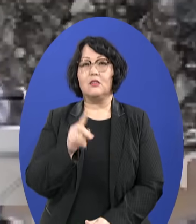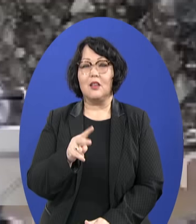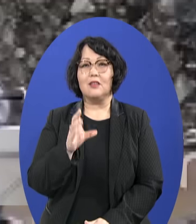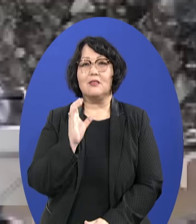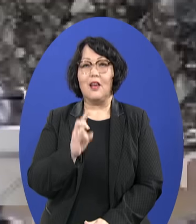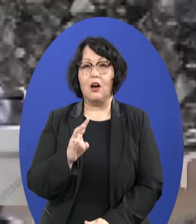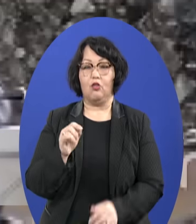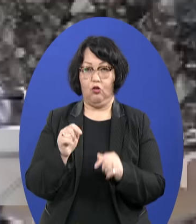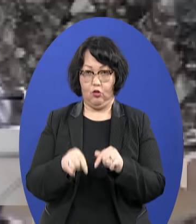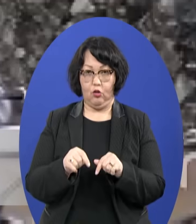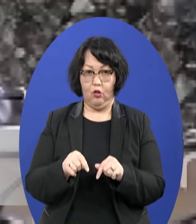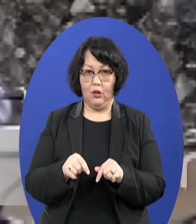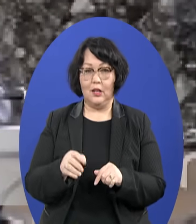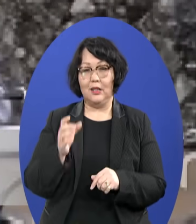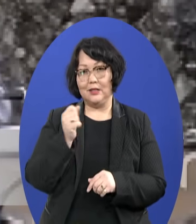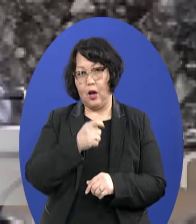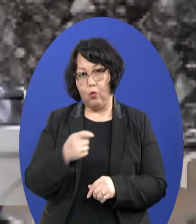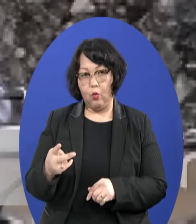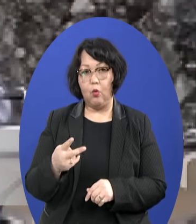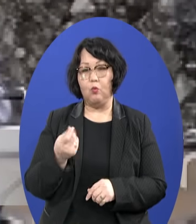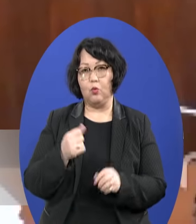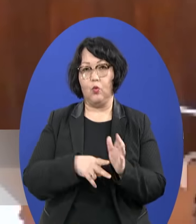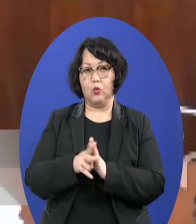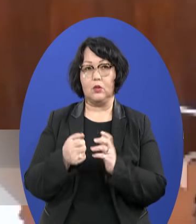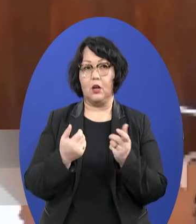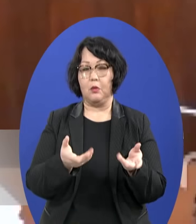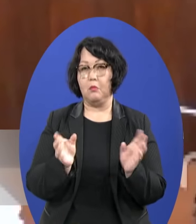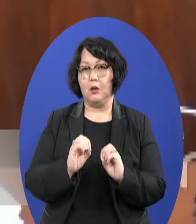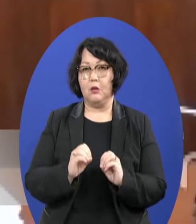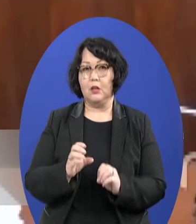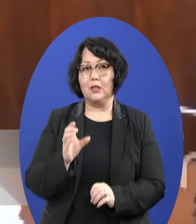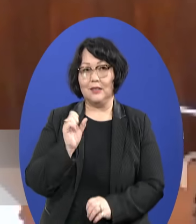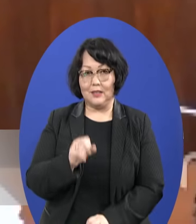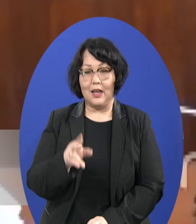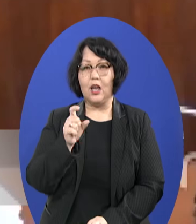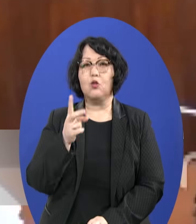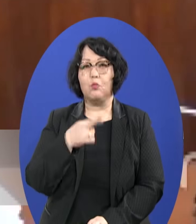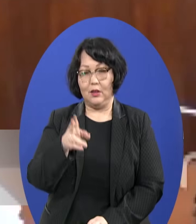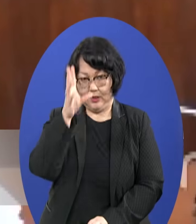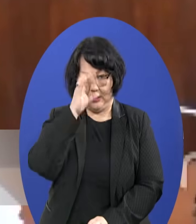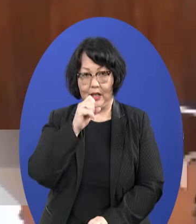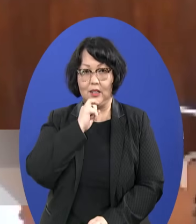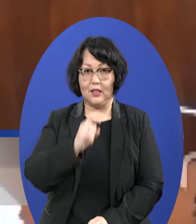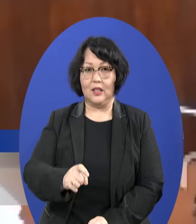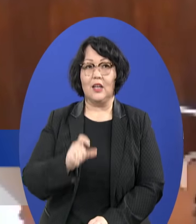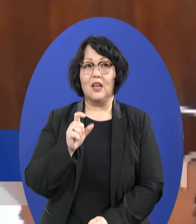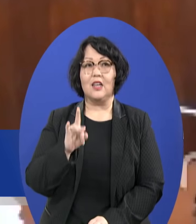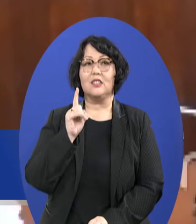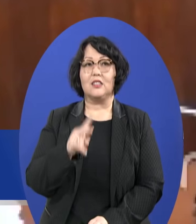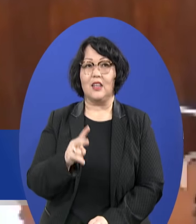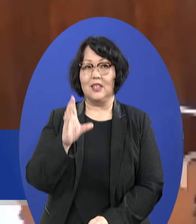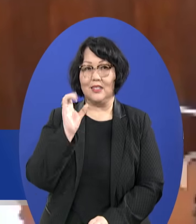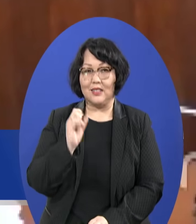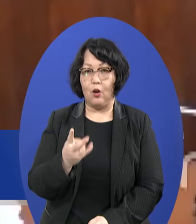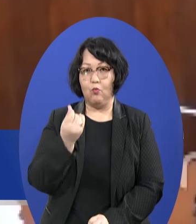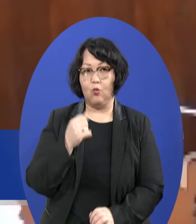нэгэн санхүүжилт гарсан юм бол байхгүй байна. За саяхан хөл цайд хэллээ эрсдлийн сангаас огт дүр гараагүй байгаа гэж.